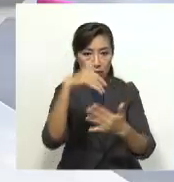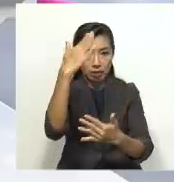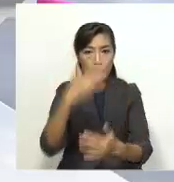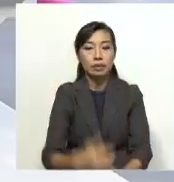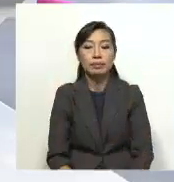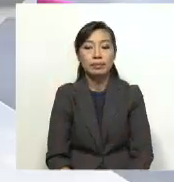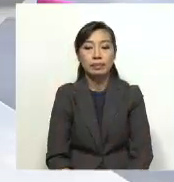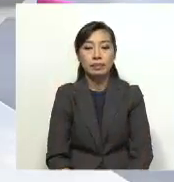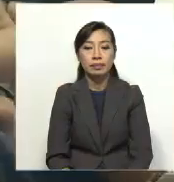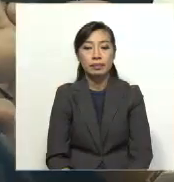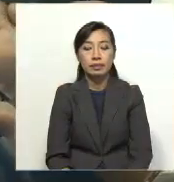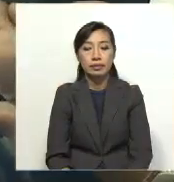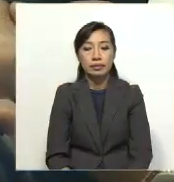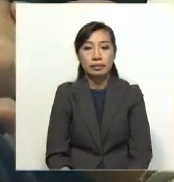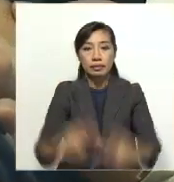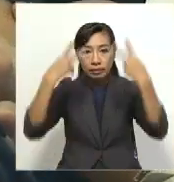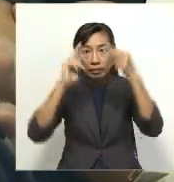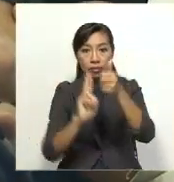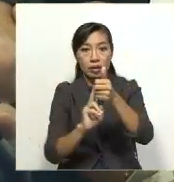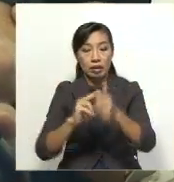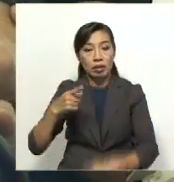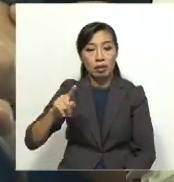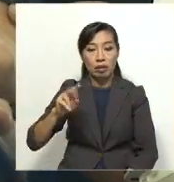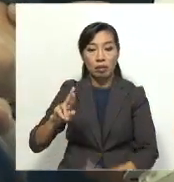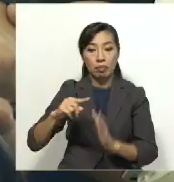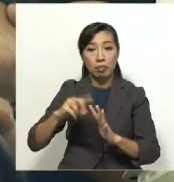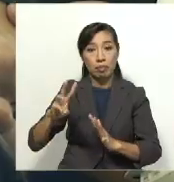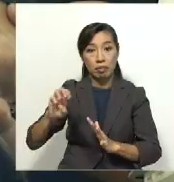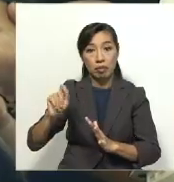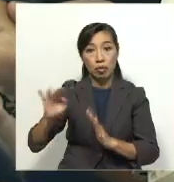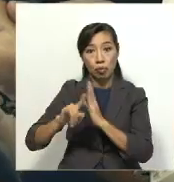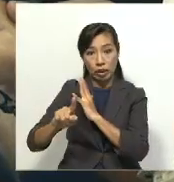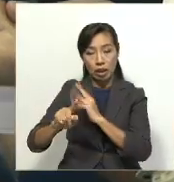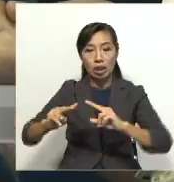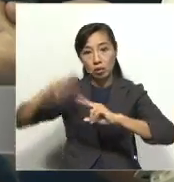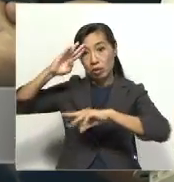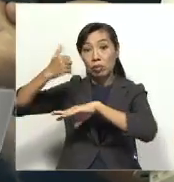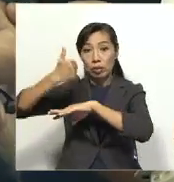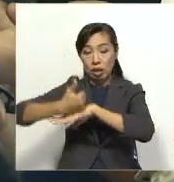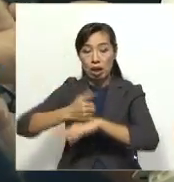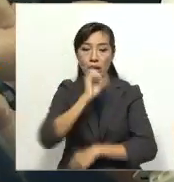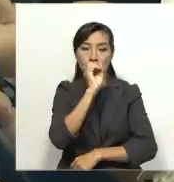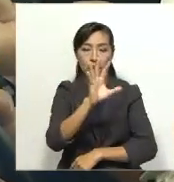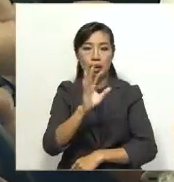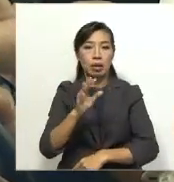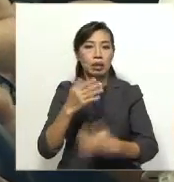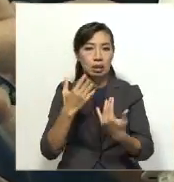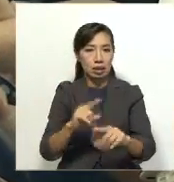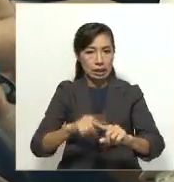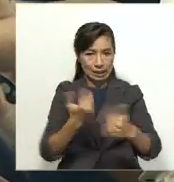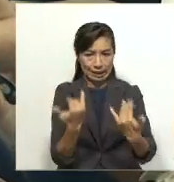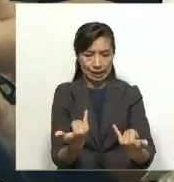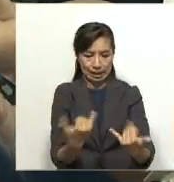อนค่ะโดยพลเอกประวิตรวงษ์สุวรรณรองนายกรัฐมนตรีและรัฐมนตรีว่าการกระทรวงกลาโหมเปิดเผยนะคะว่าในช่ว